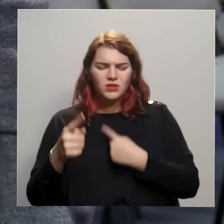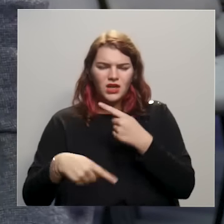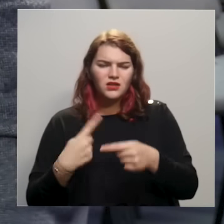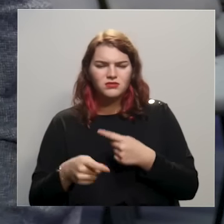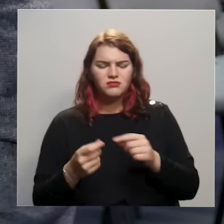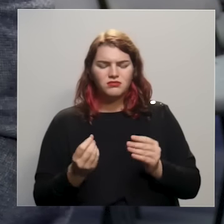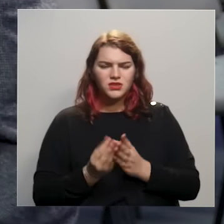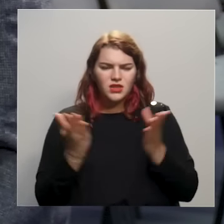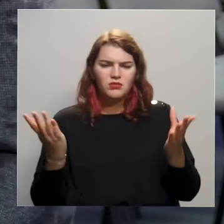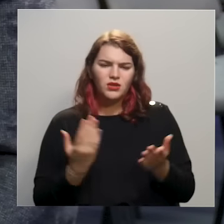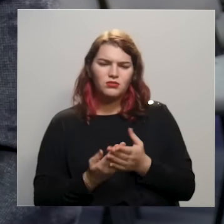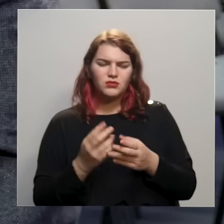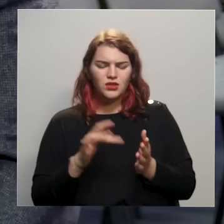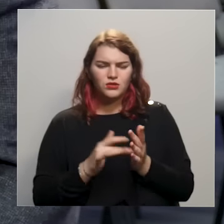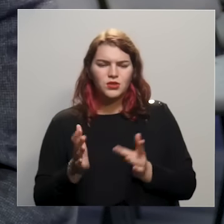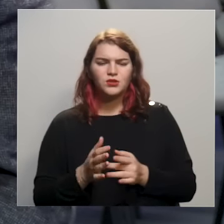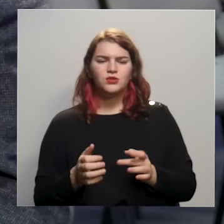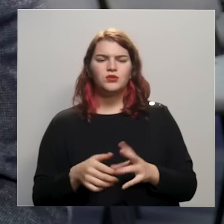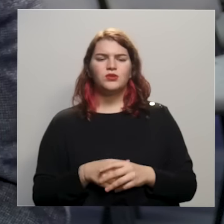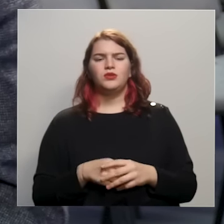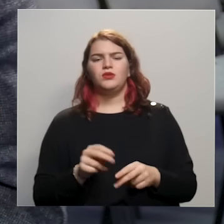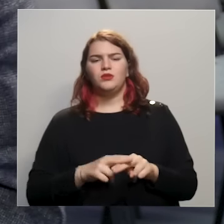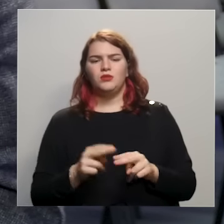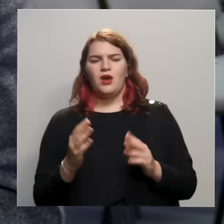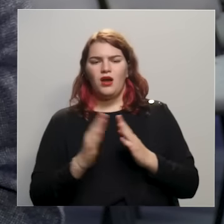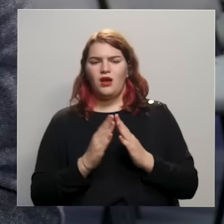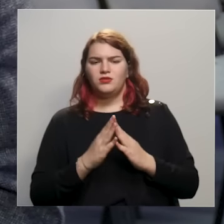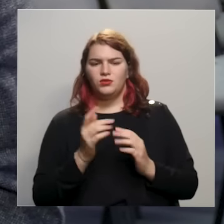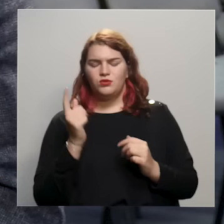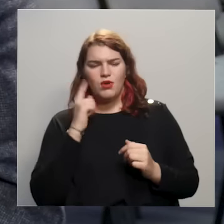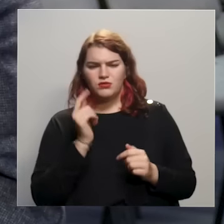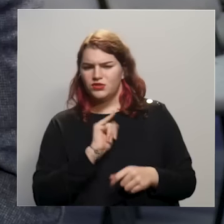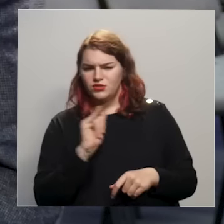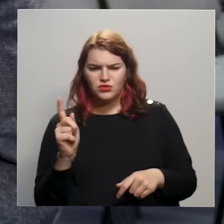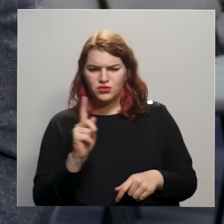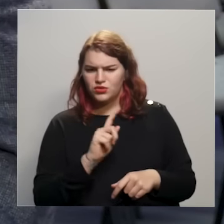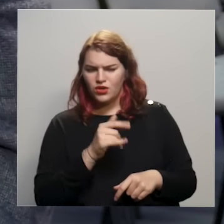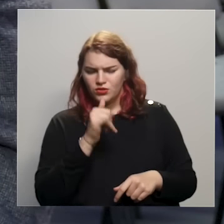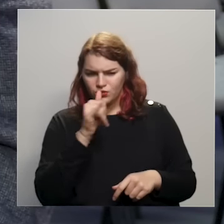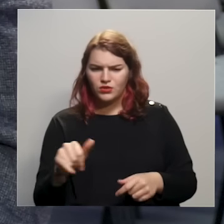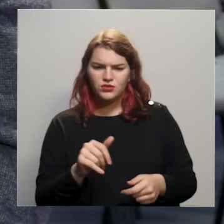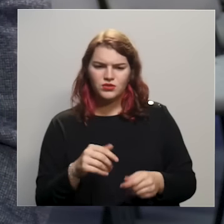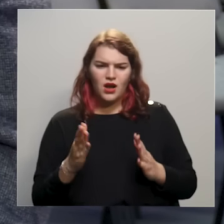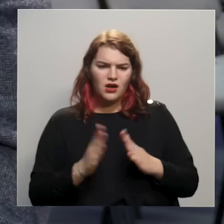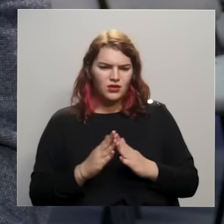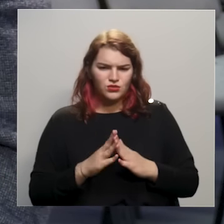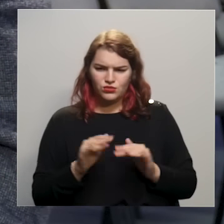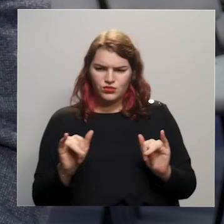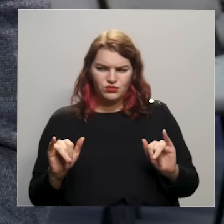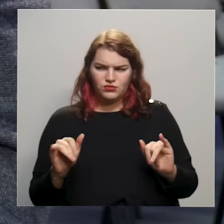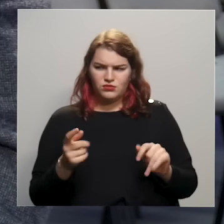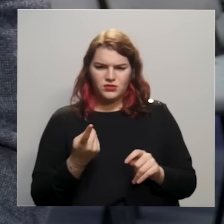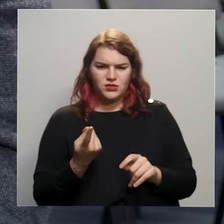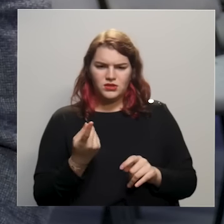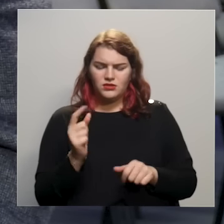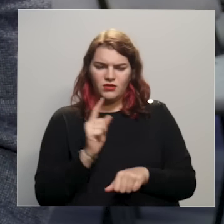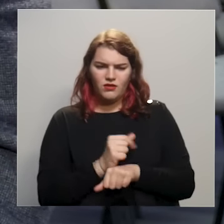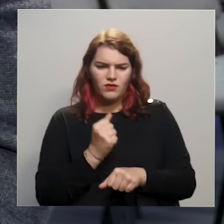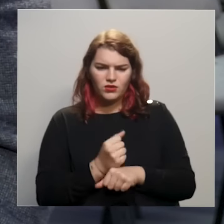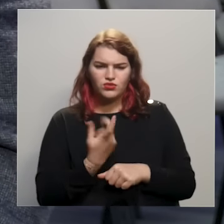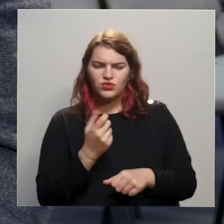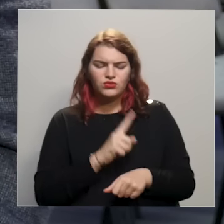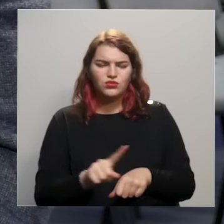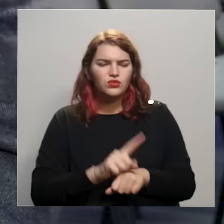sărbători care așa, și că la ei în casă n-au auzit niciodată o înjurătură și la ei în casă nu s-au făcut lucrurile care tu acum